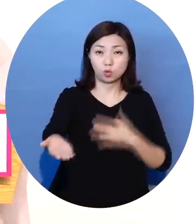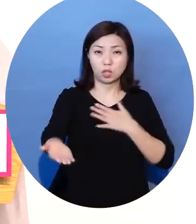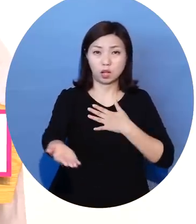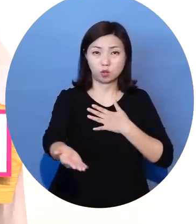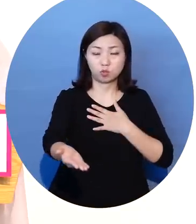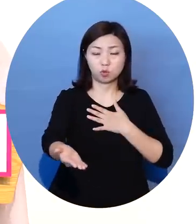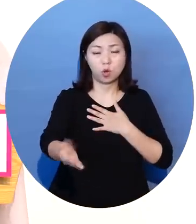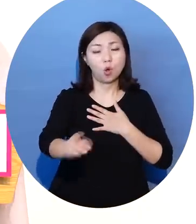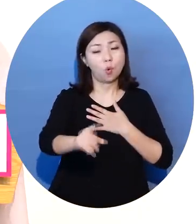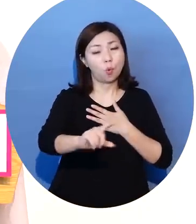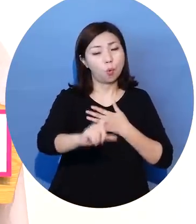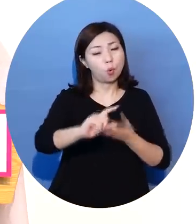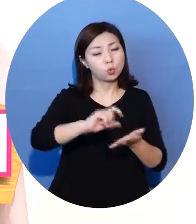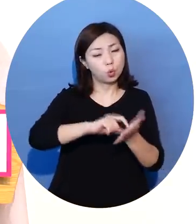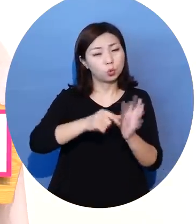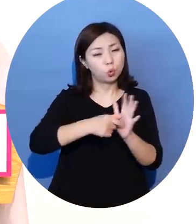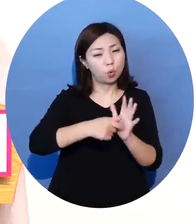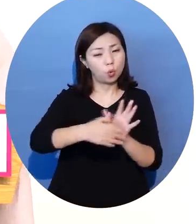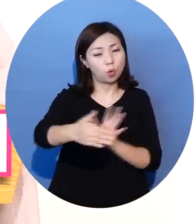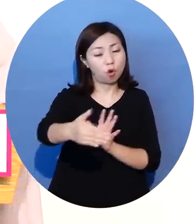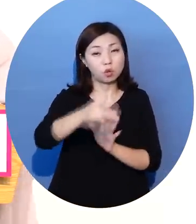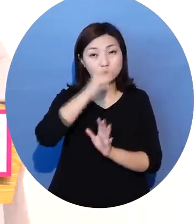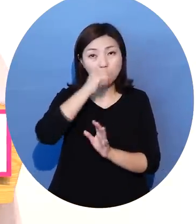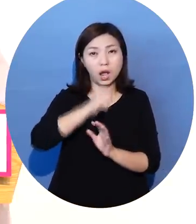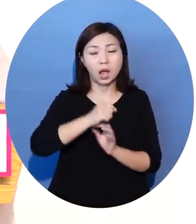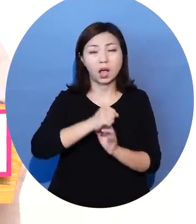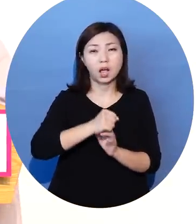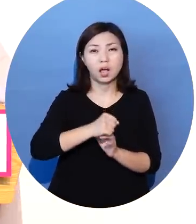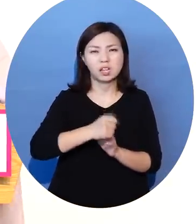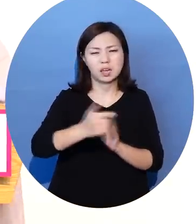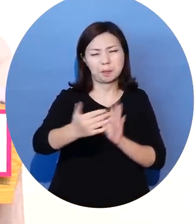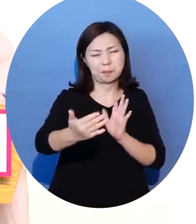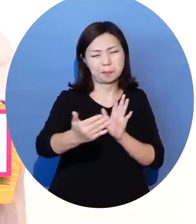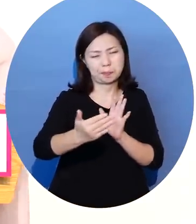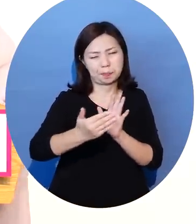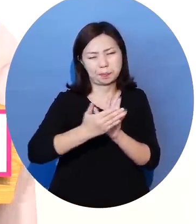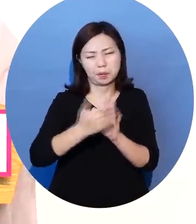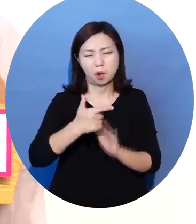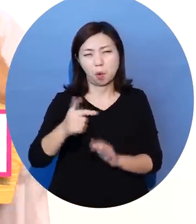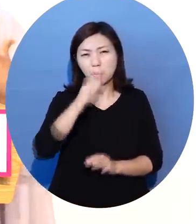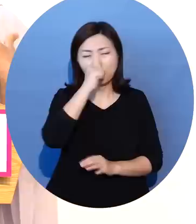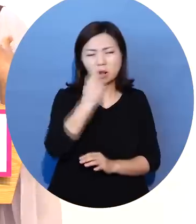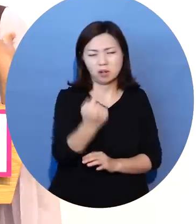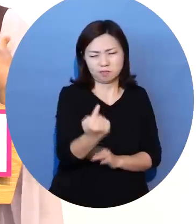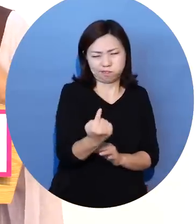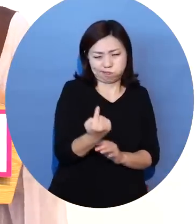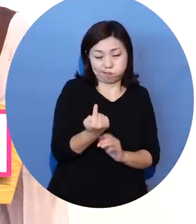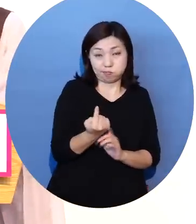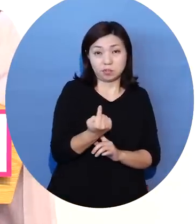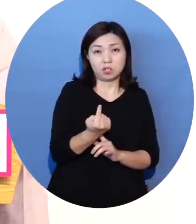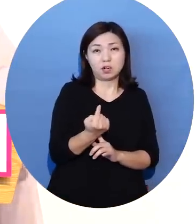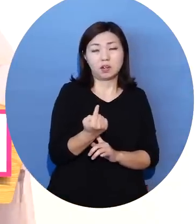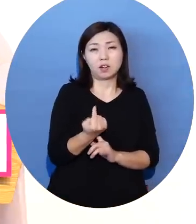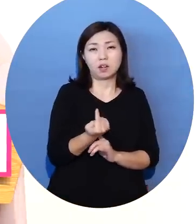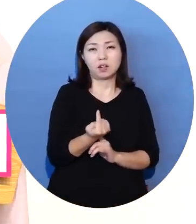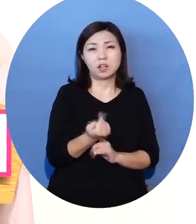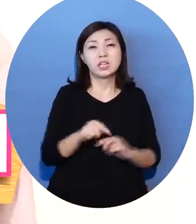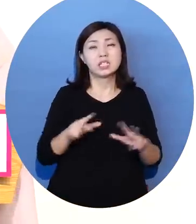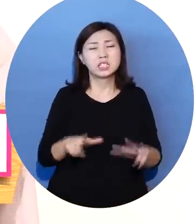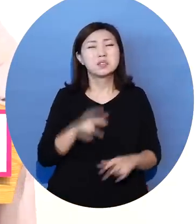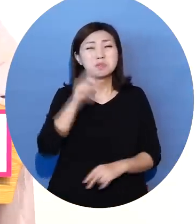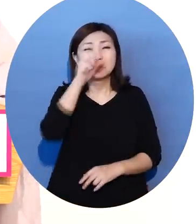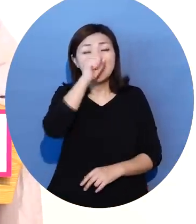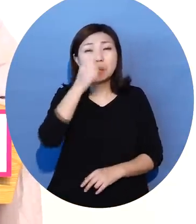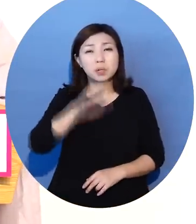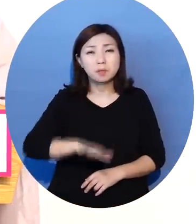관계가 오래 유지할 수 있습니다. 그런데 여러분들이 막 법륜스님하고만 너무 좋아가 막 너무 가까이 오면